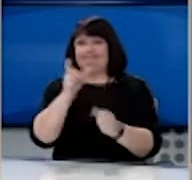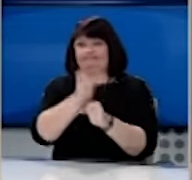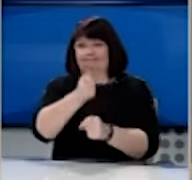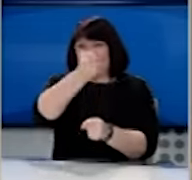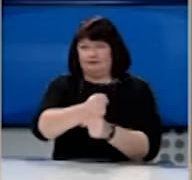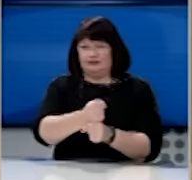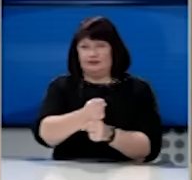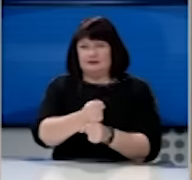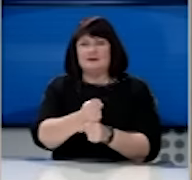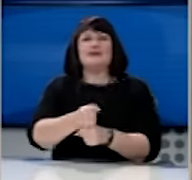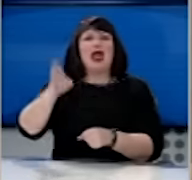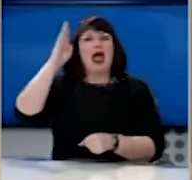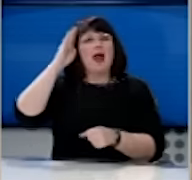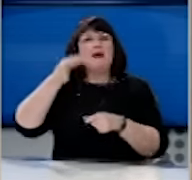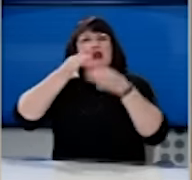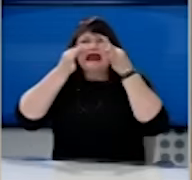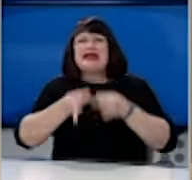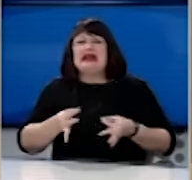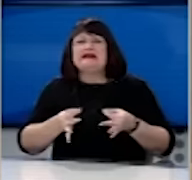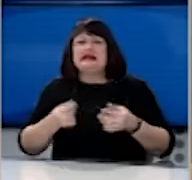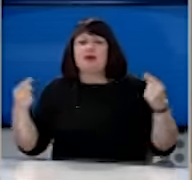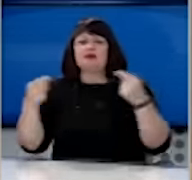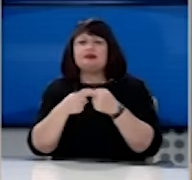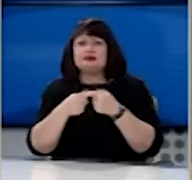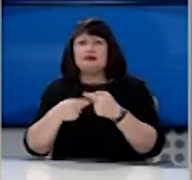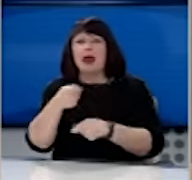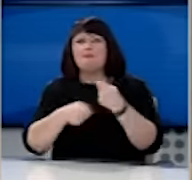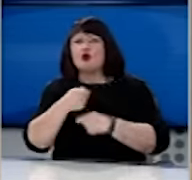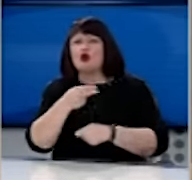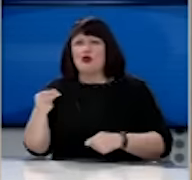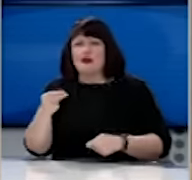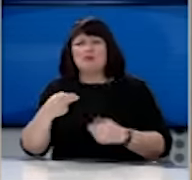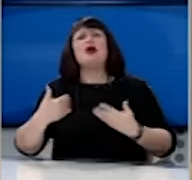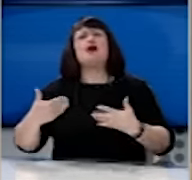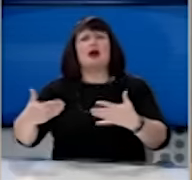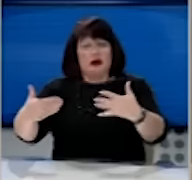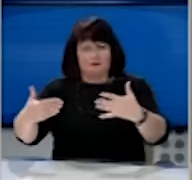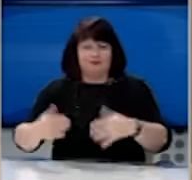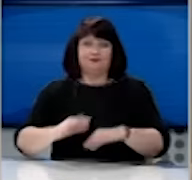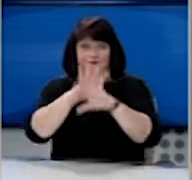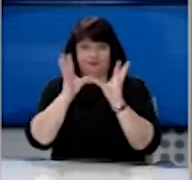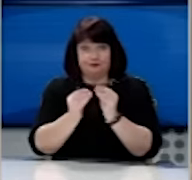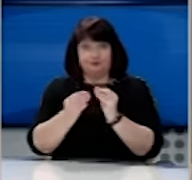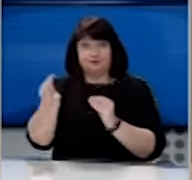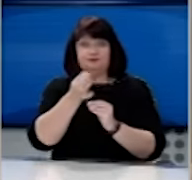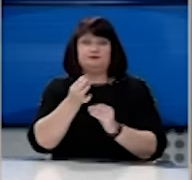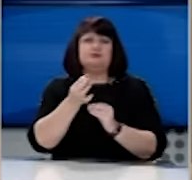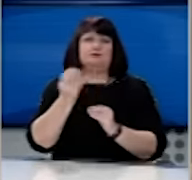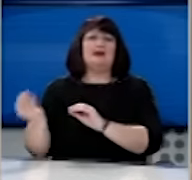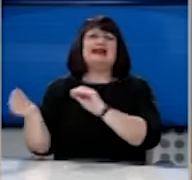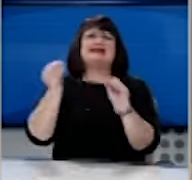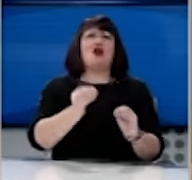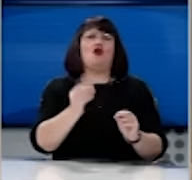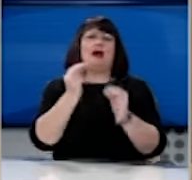πόλεμο ΗΠΑ-Κίνας και πάει λέγοντας. Όλα αυτά φυσικά τα βαφτίζετε εισαγόμενα